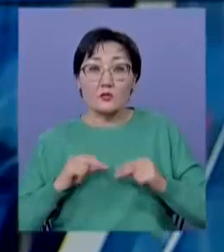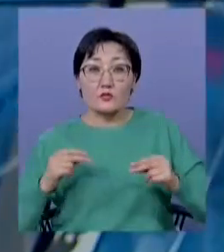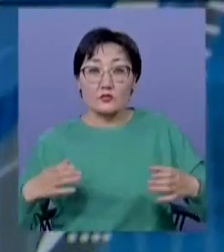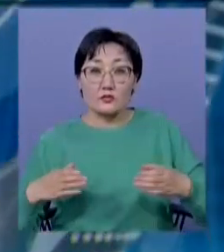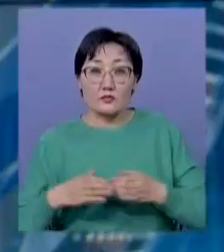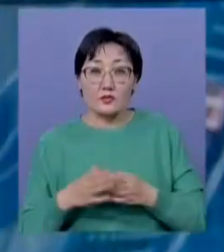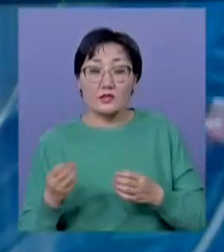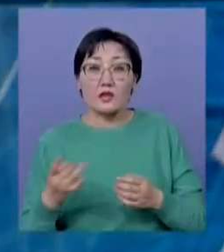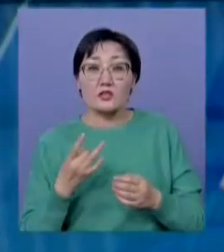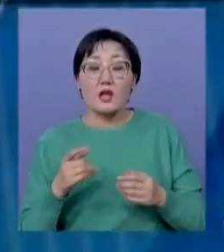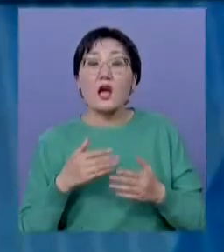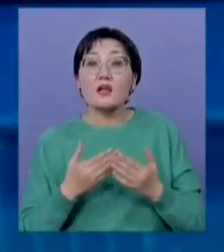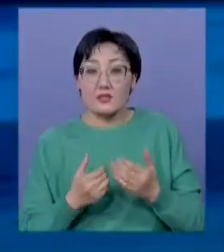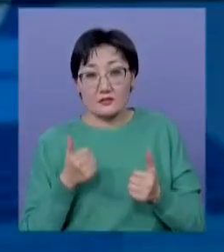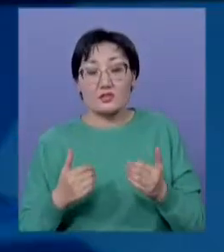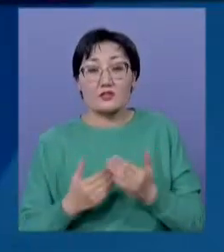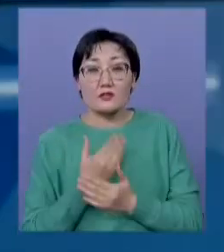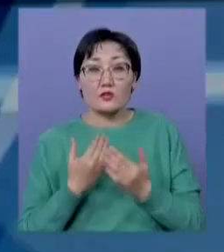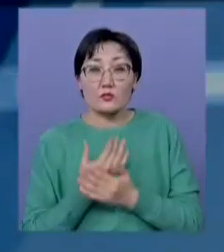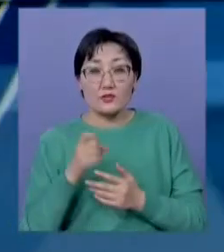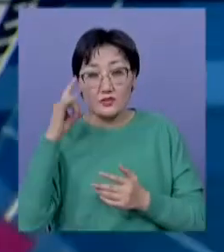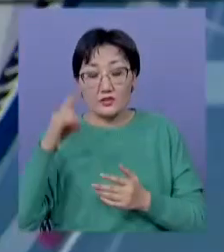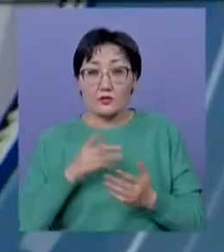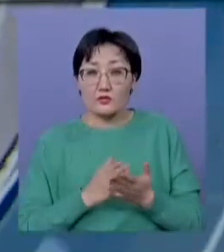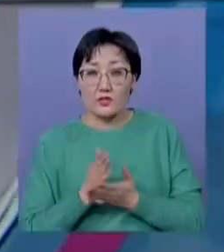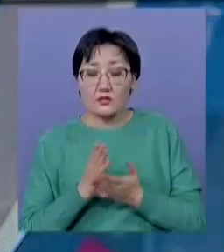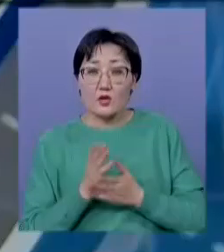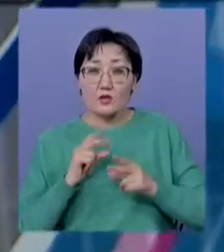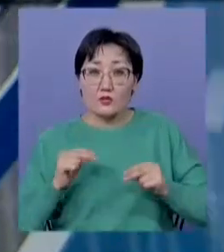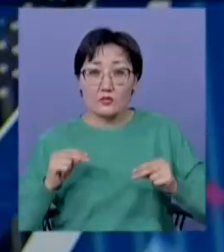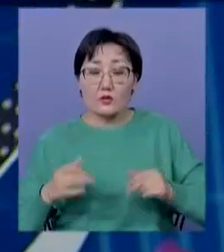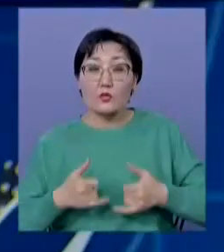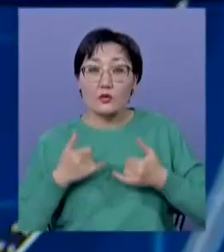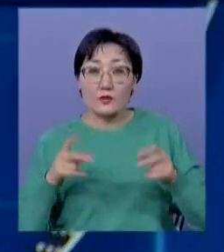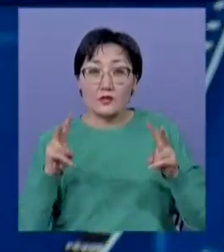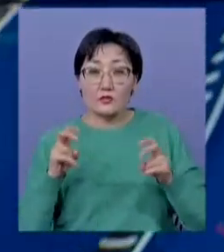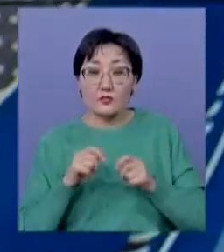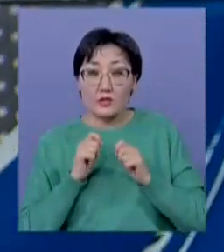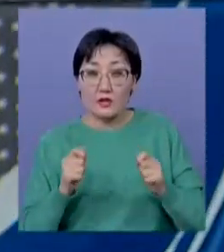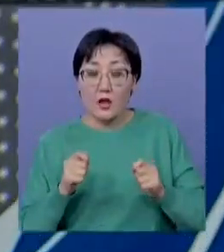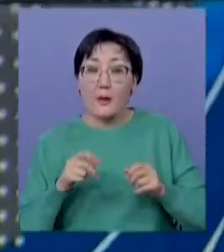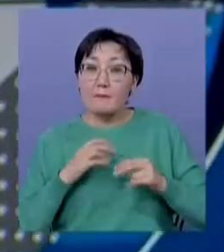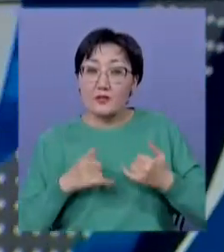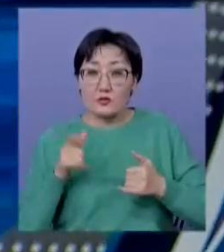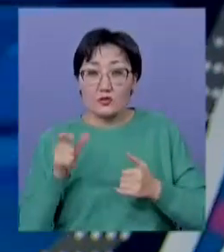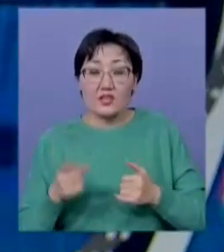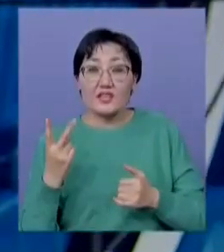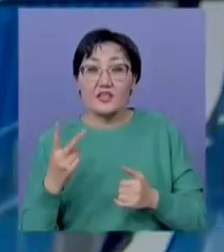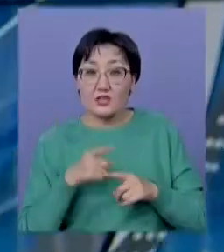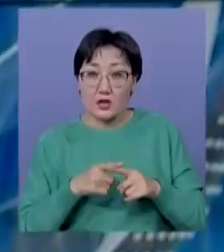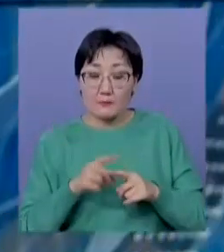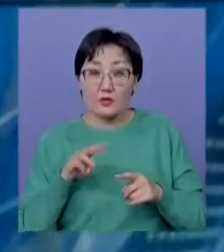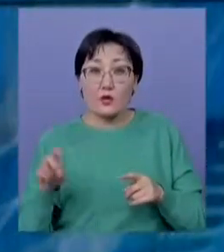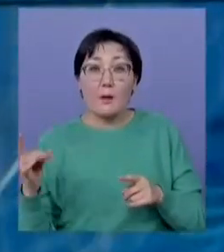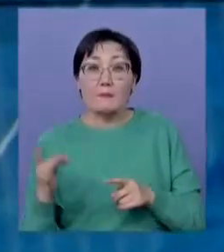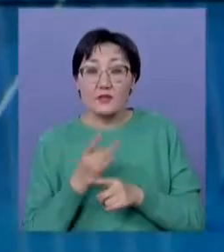қауымы үшін тағы бір жағымды жаңалық. Бұдан былай Қазақстанның еңбек сіңірген ұстазы құрметті атағымен марапатталған педагогқа 2,5 миллион теңгеден